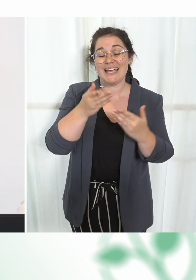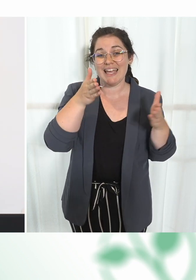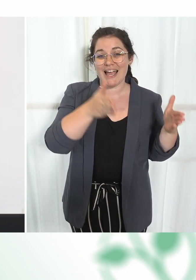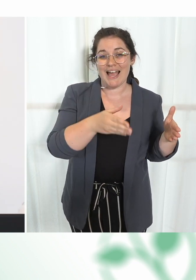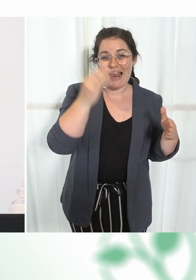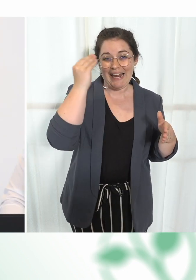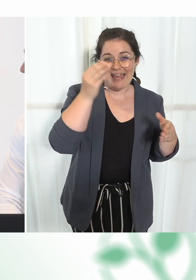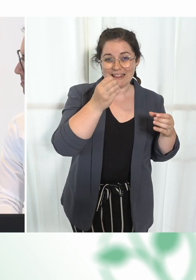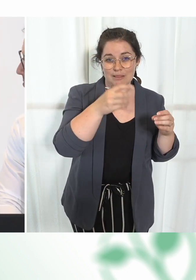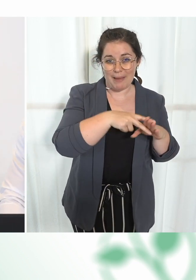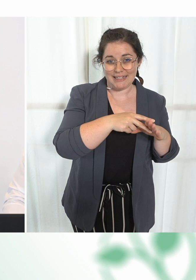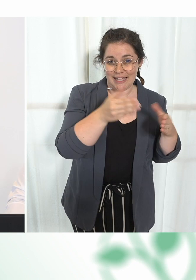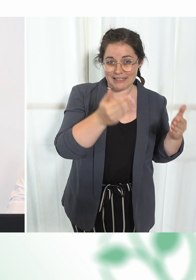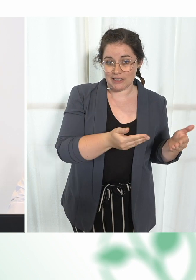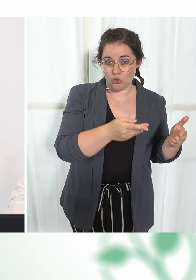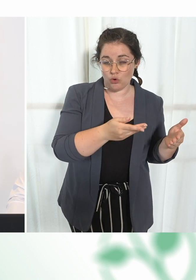Lernbeeinträchtigung